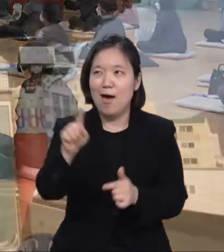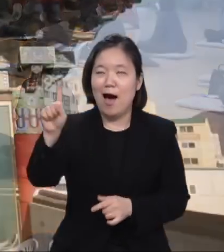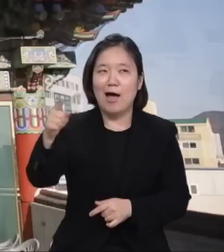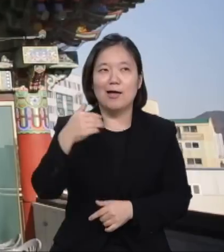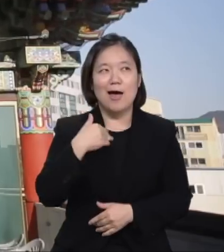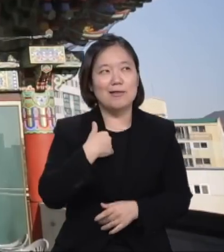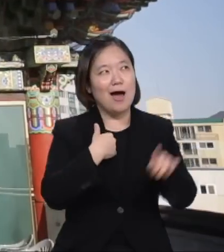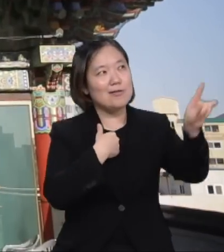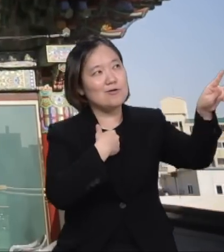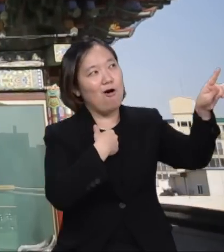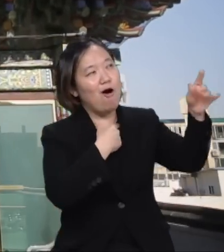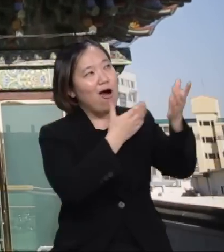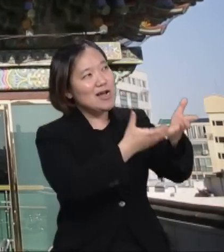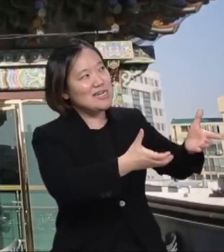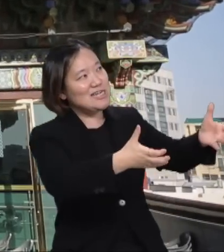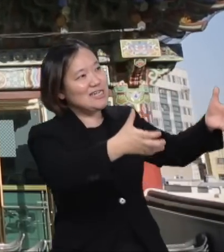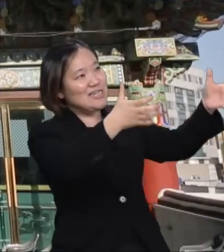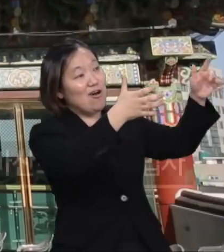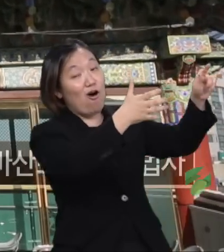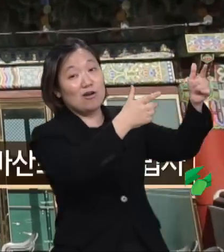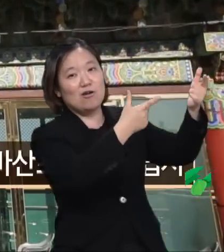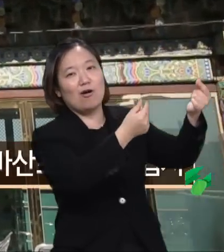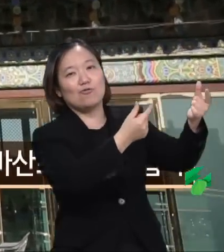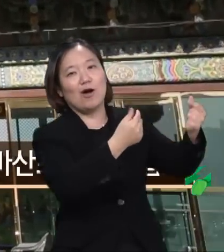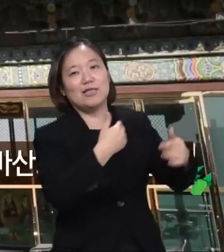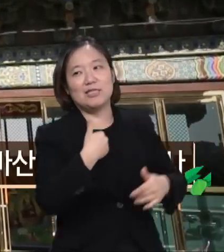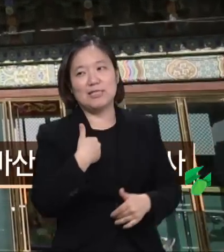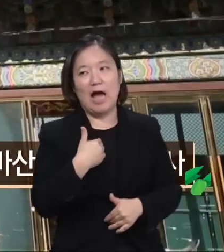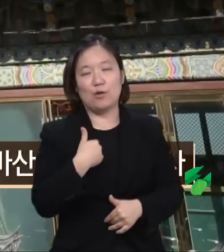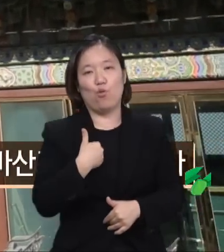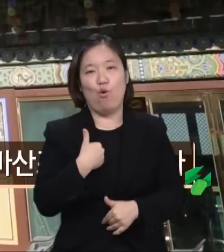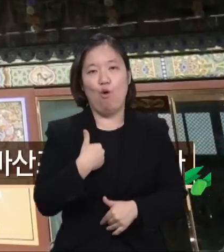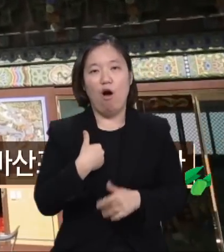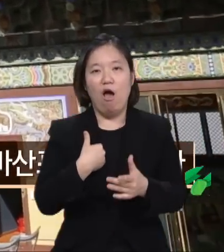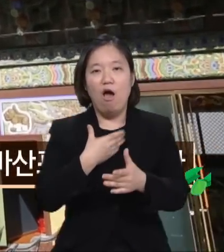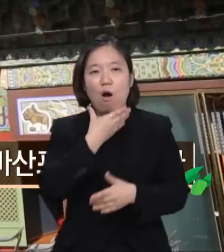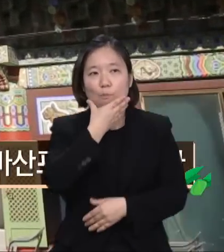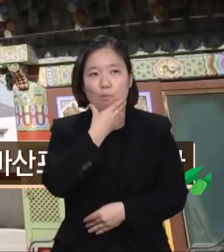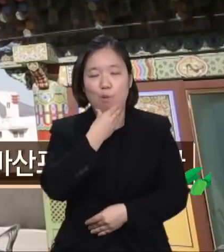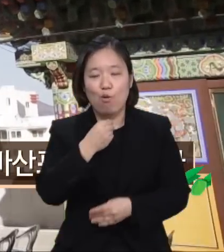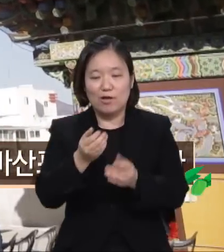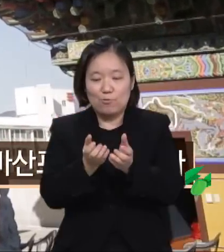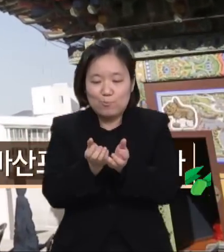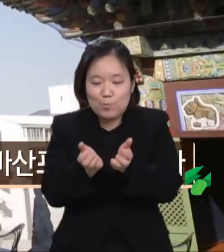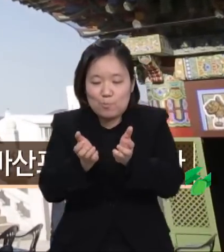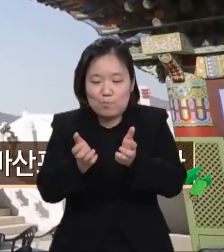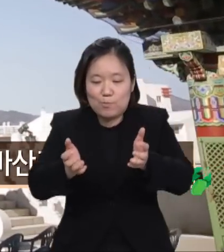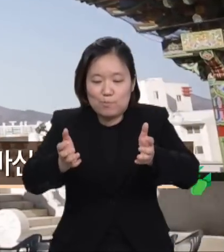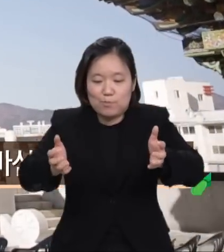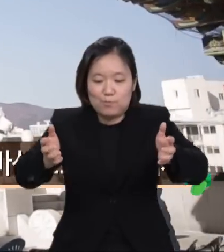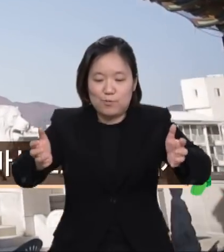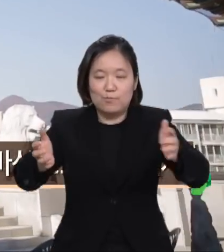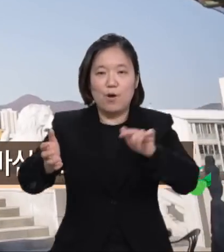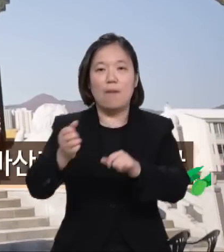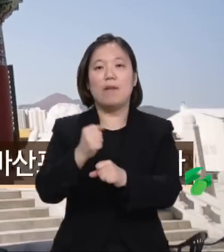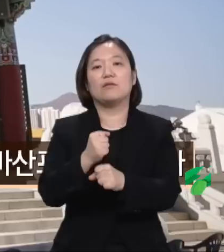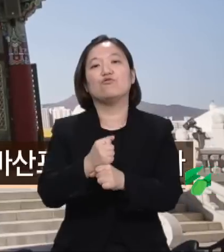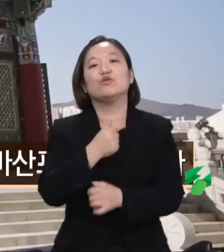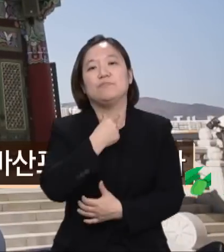자루를 크게 만들리라라고 그때 마음으로 굳게 맹세했대요 그리고